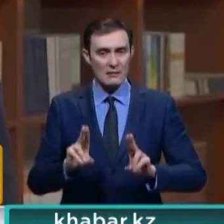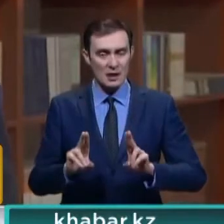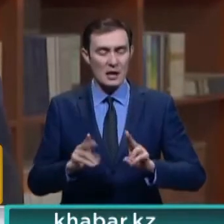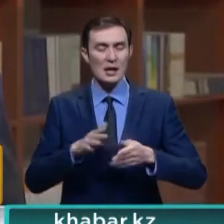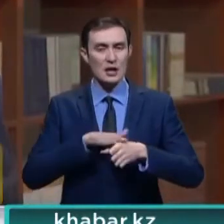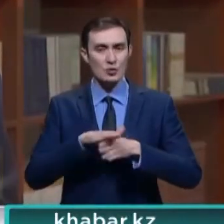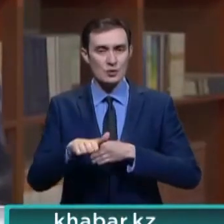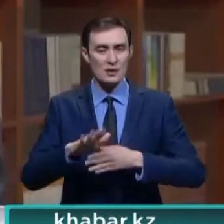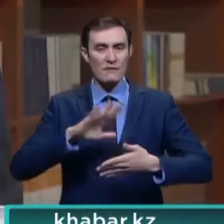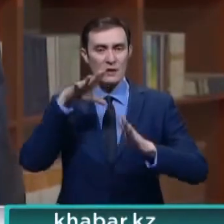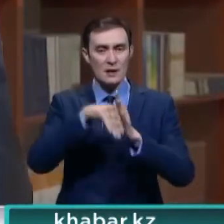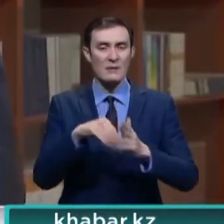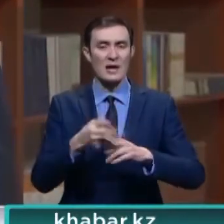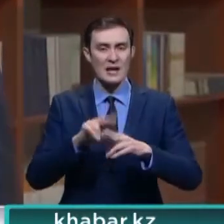реализуются в рамках этих выборах